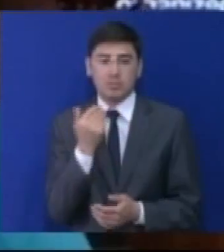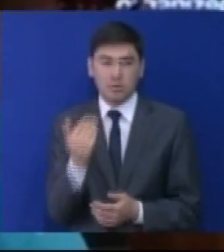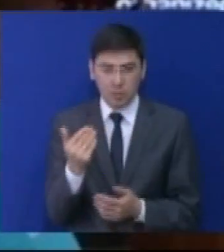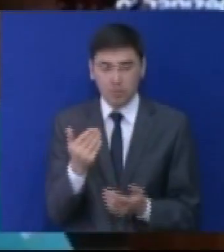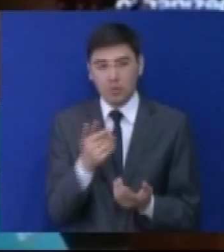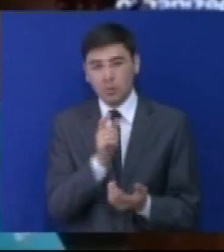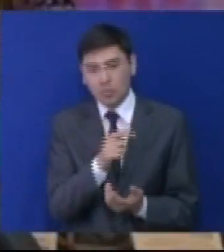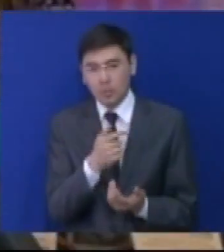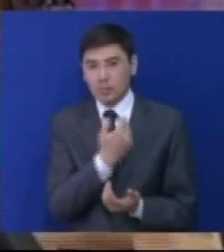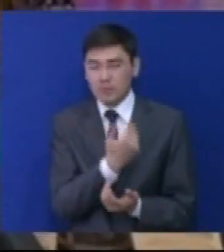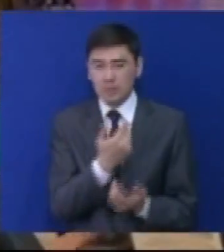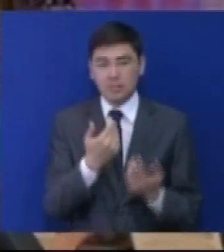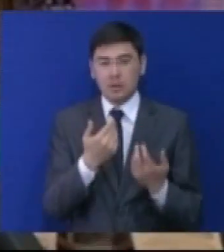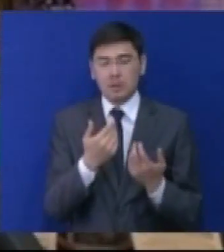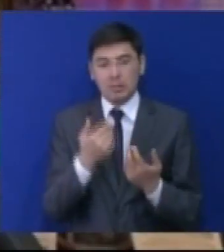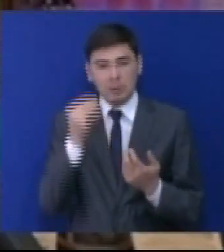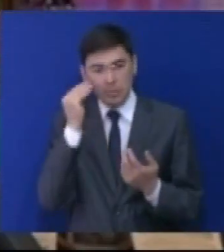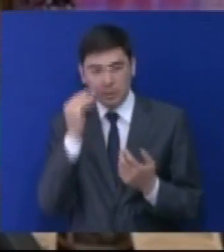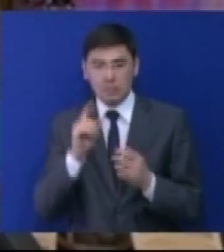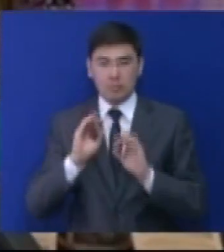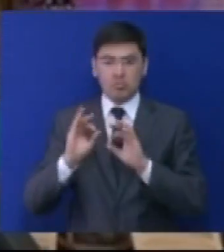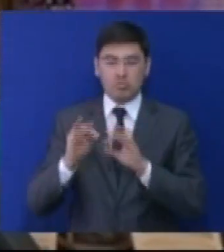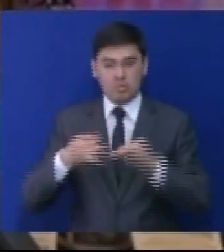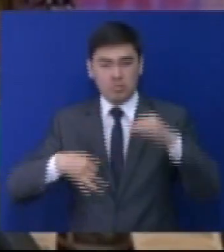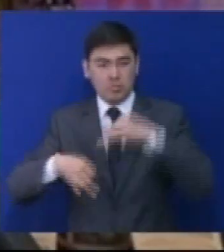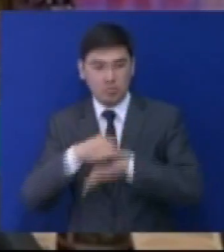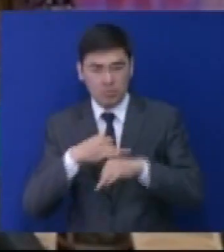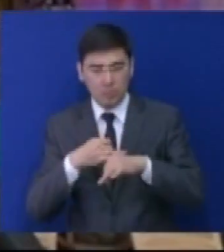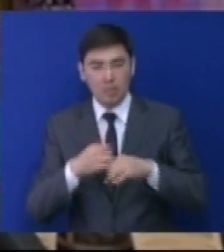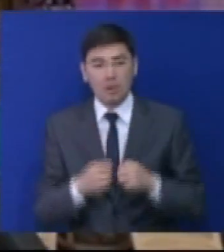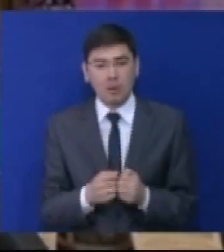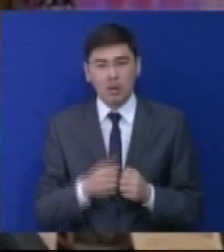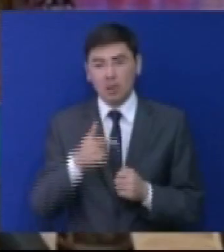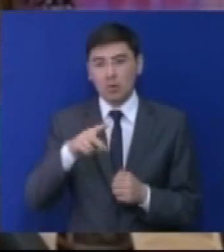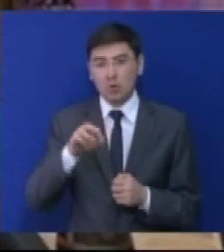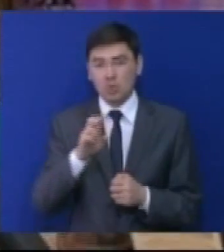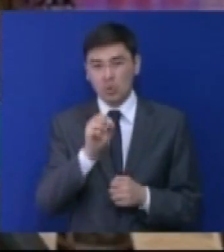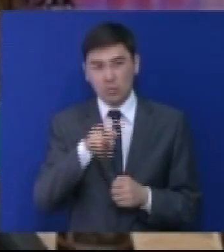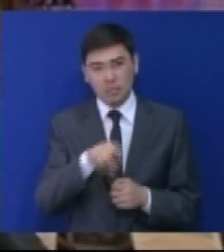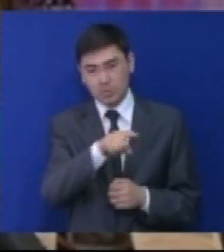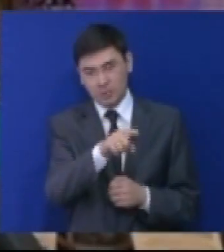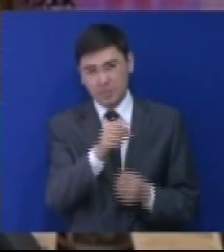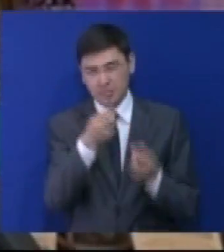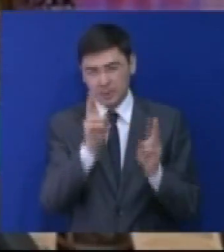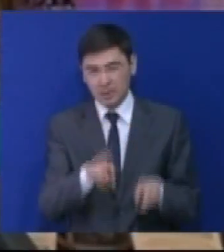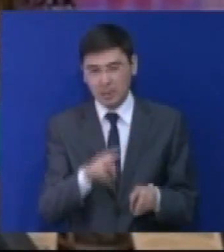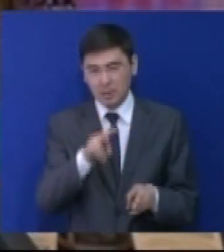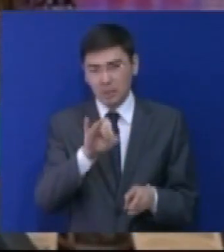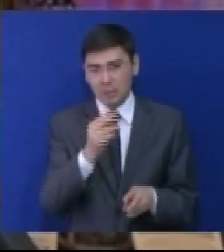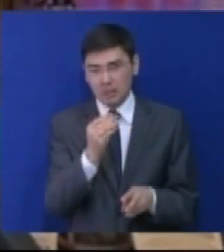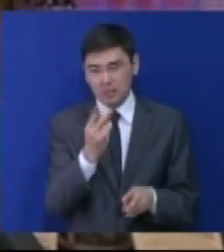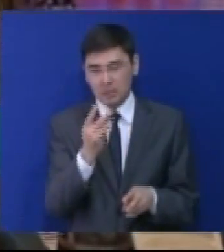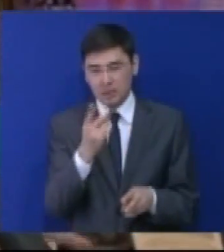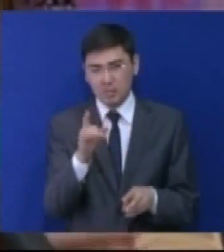жеткізіліп, жүзеге асуымен қорытындыланды. Бұл жиынды өткізу үшін біз TED Global-дан арнайы лицензия аламыз. Мұндай конференциялар бүкіл әлем